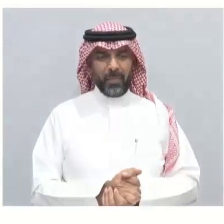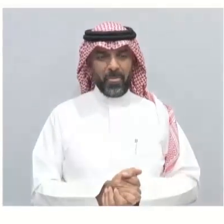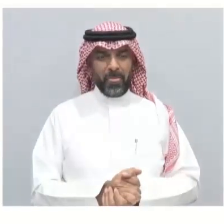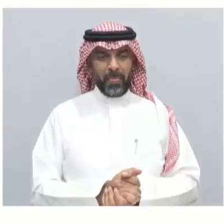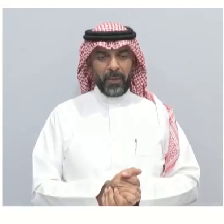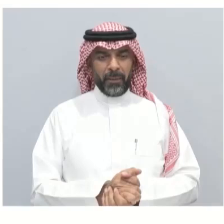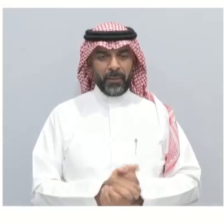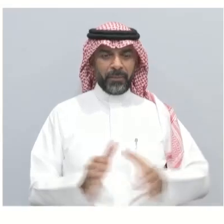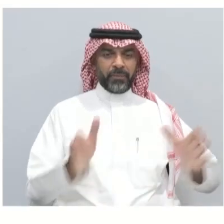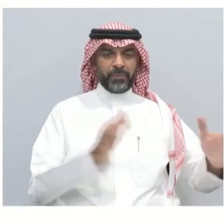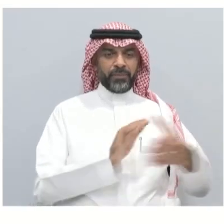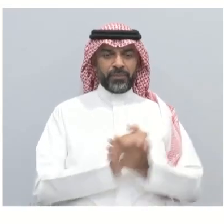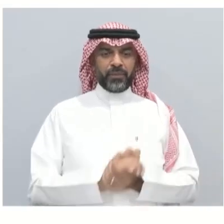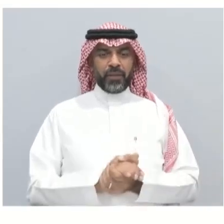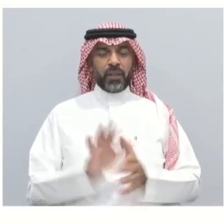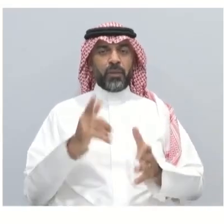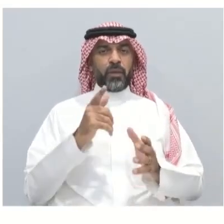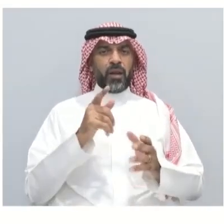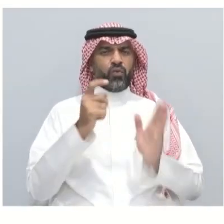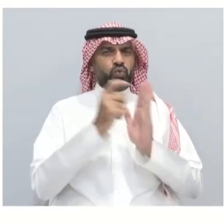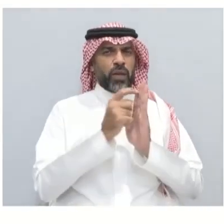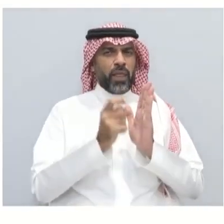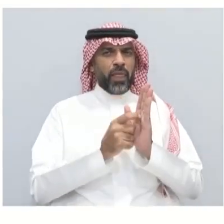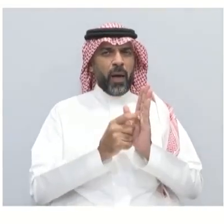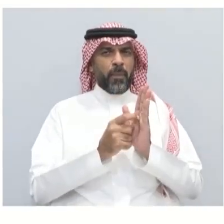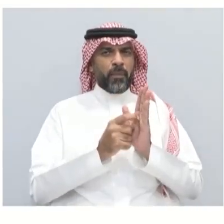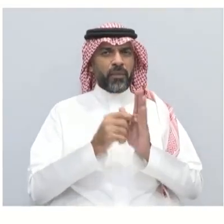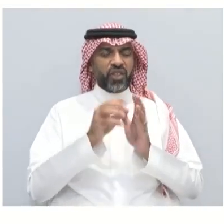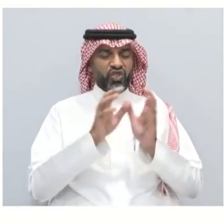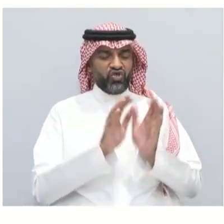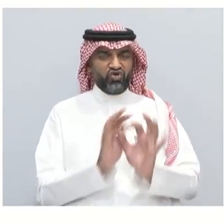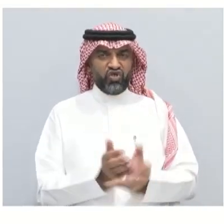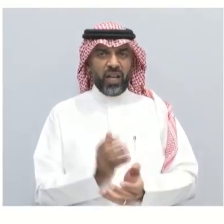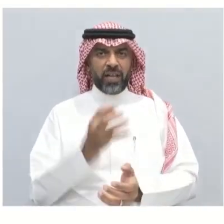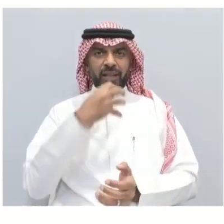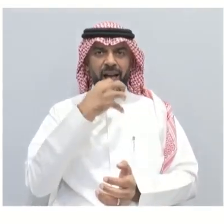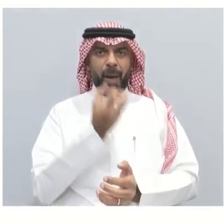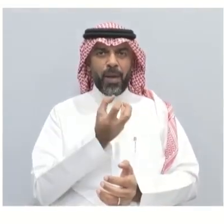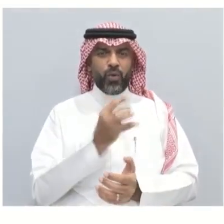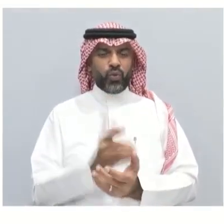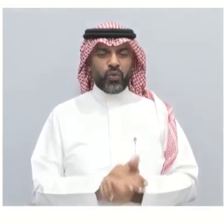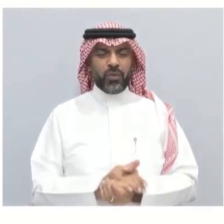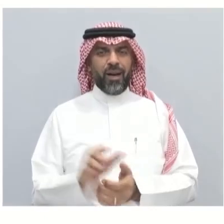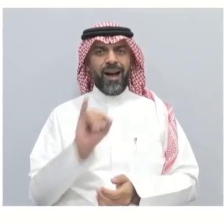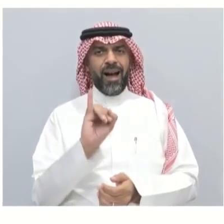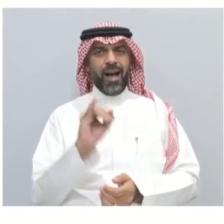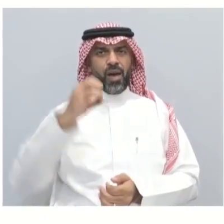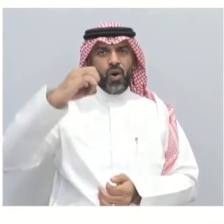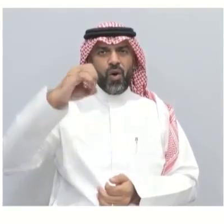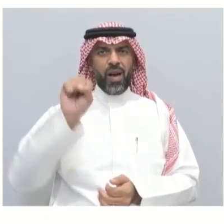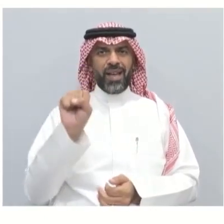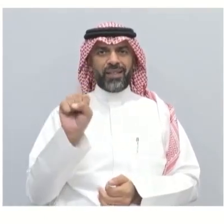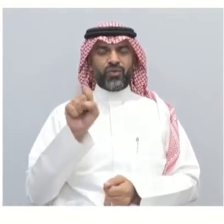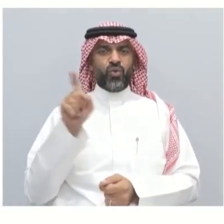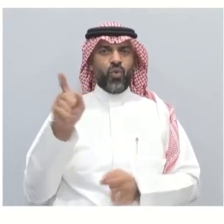وورد طيب ما هو نظام تشغيل اجهزه ابل احسنتم اي او اس يعتبر هو نظام